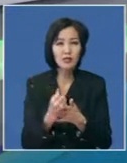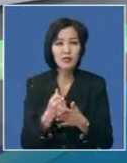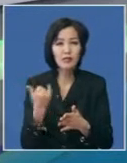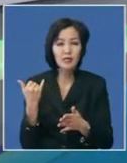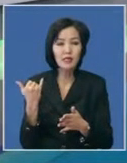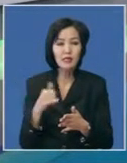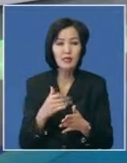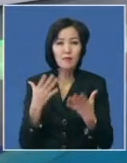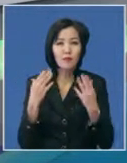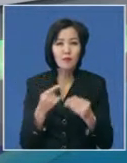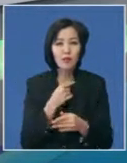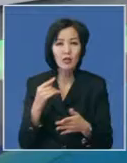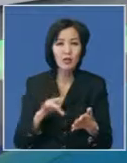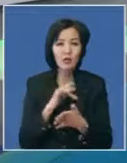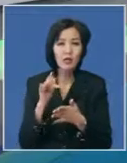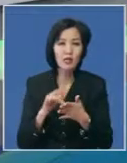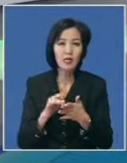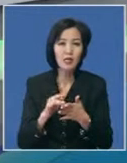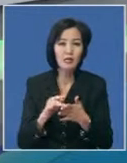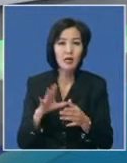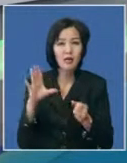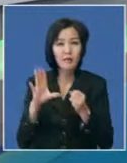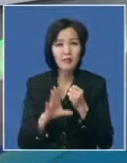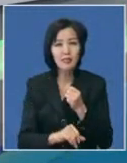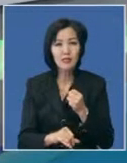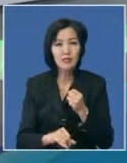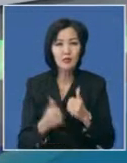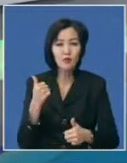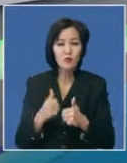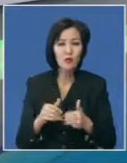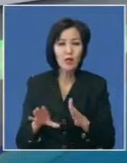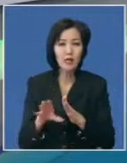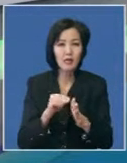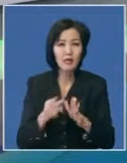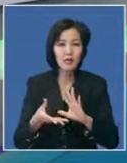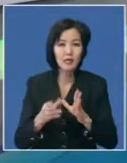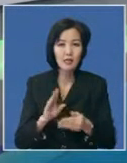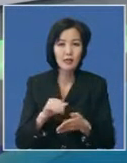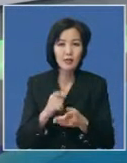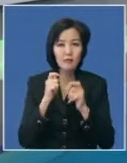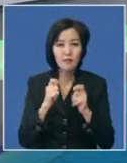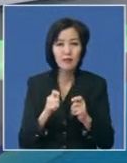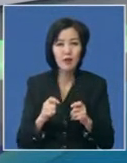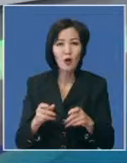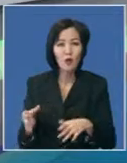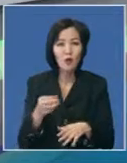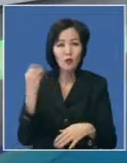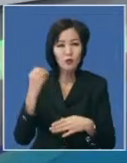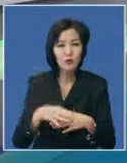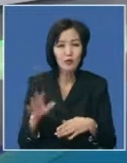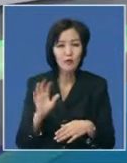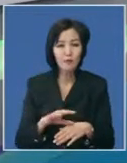күні Талдықорған қаласында өткен соңғы турда анықталды. Нәтижесінде бас бәйгені облыс орталығының баскетбол ұжымдары жеңіп